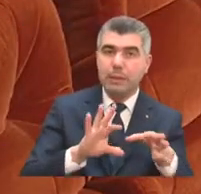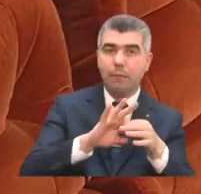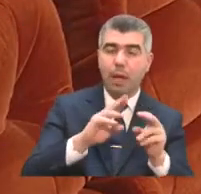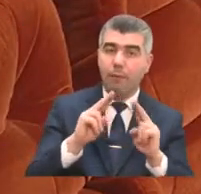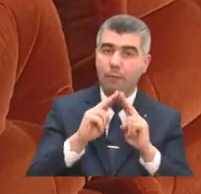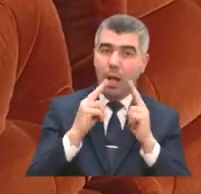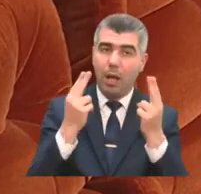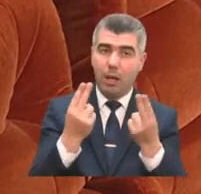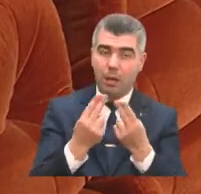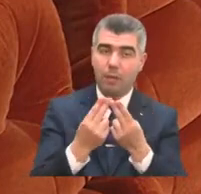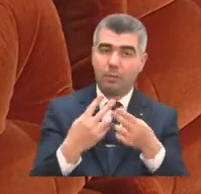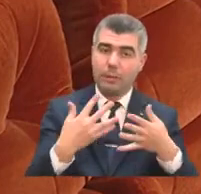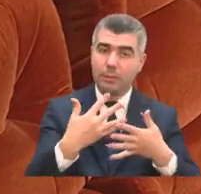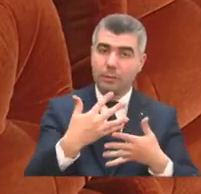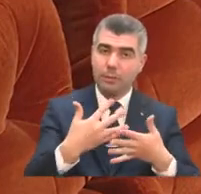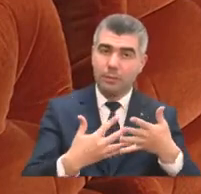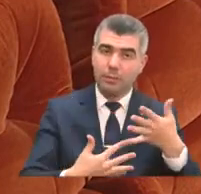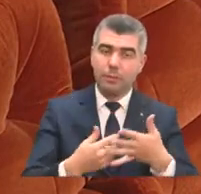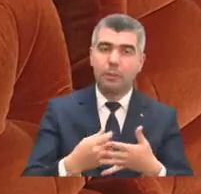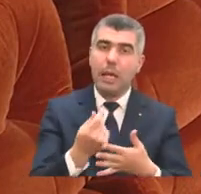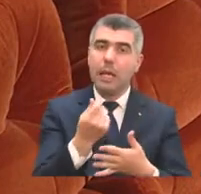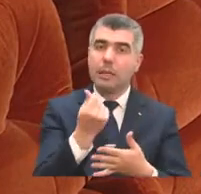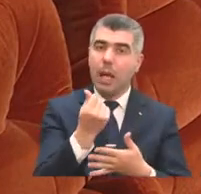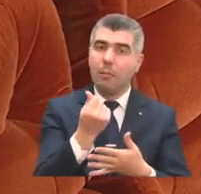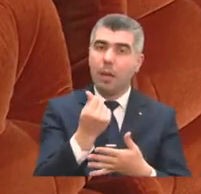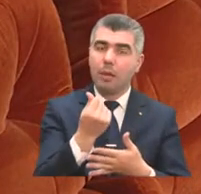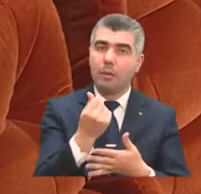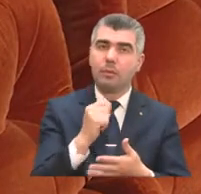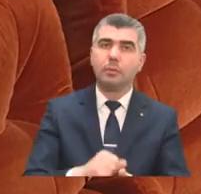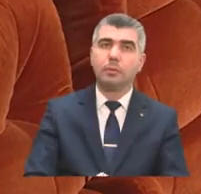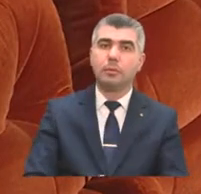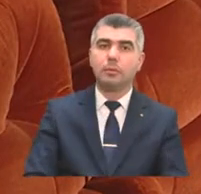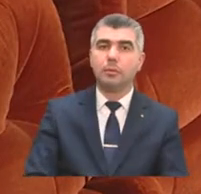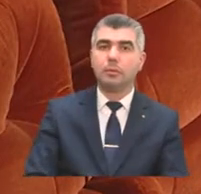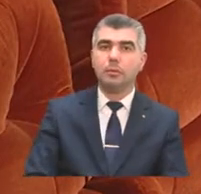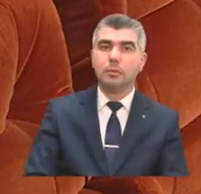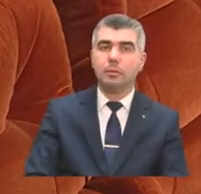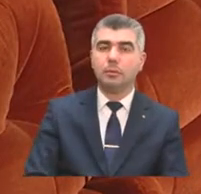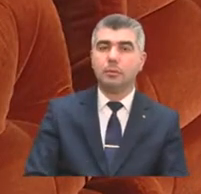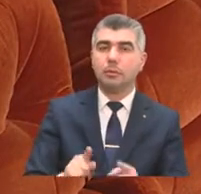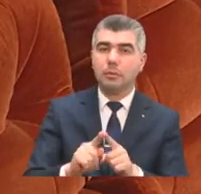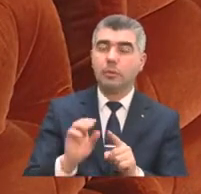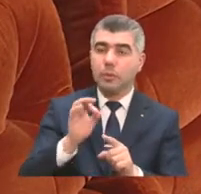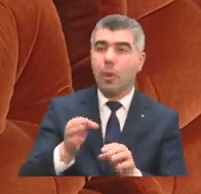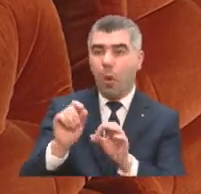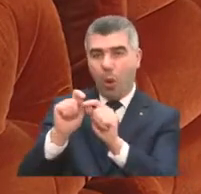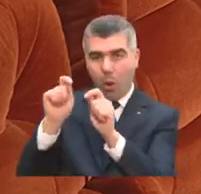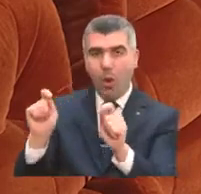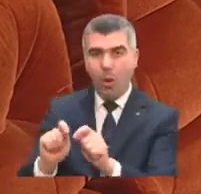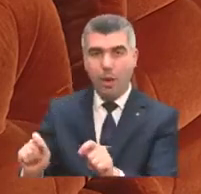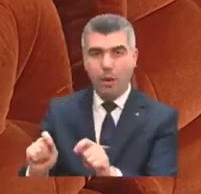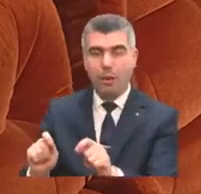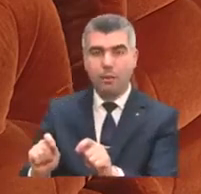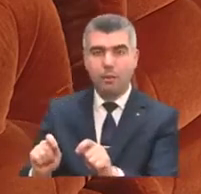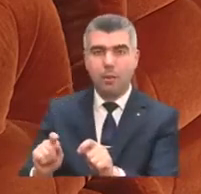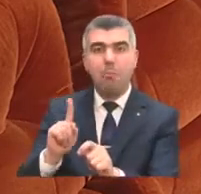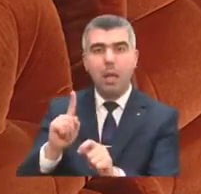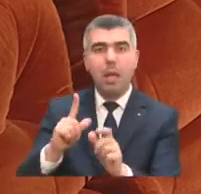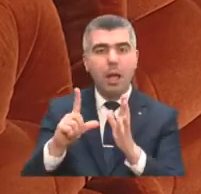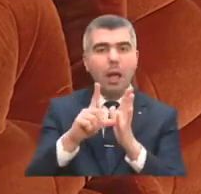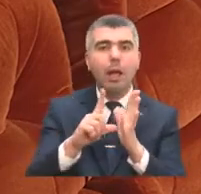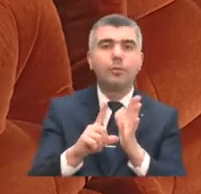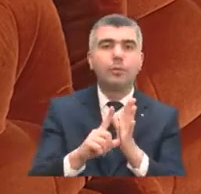على أن الأثمنة تتخضع، هي محررة وتتخضع لقانون العرض